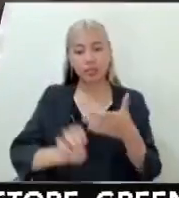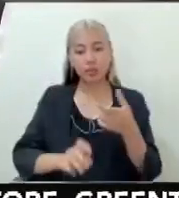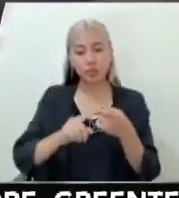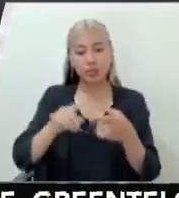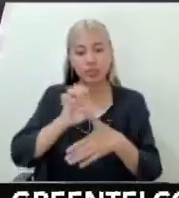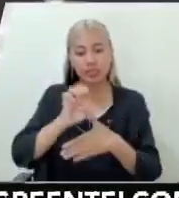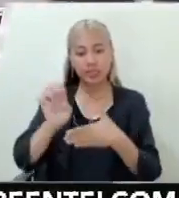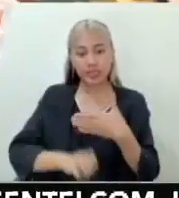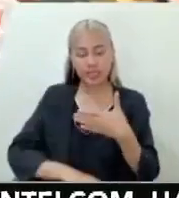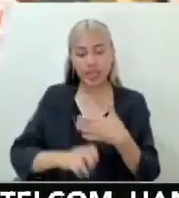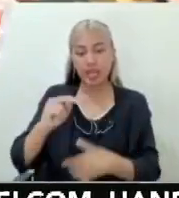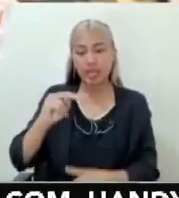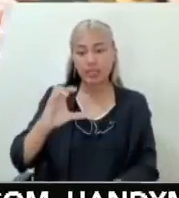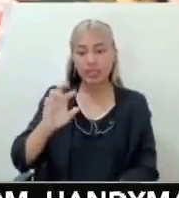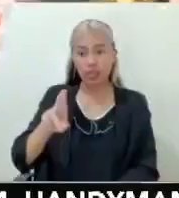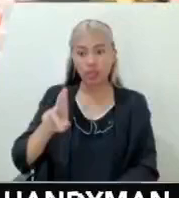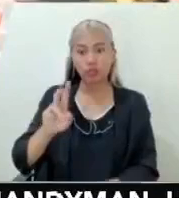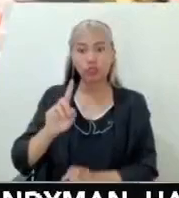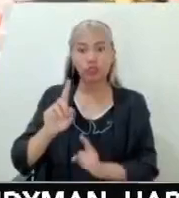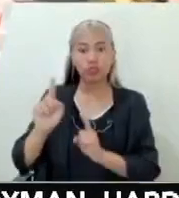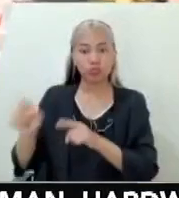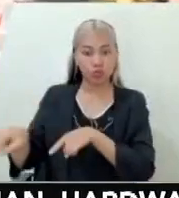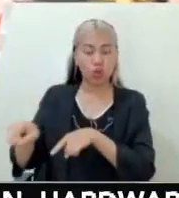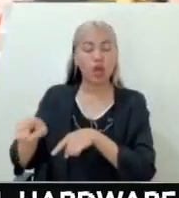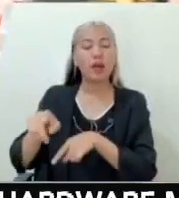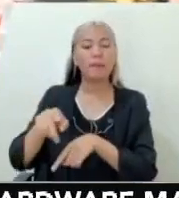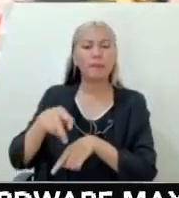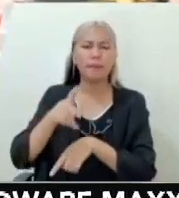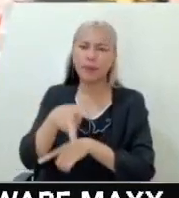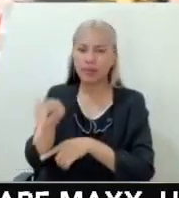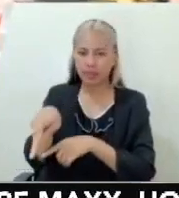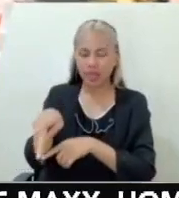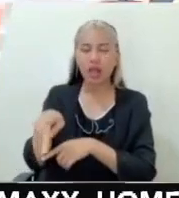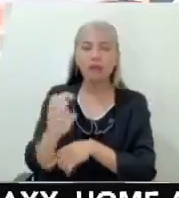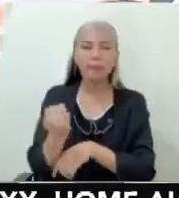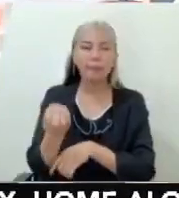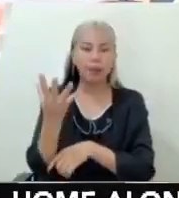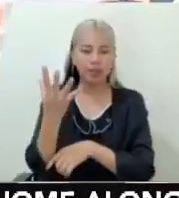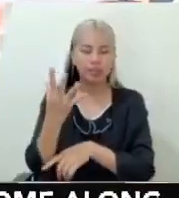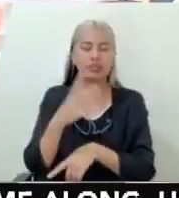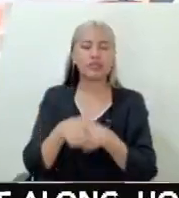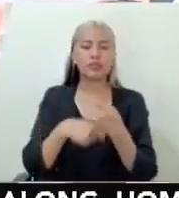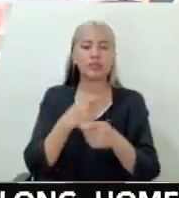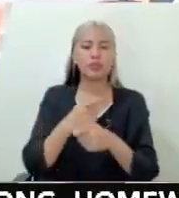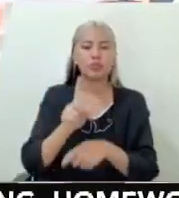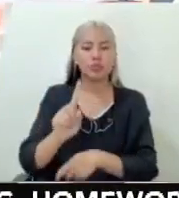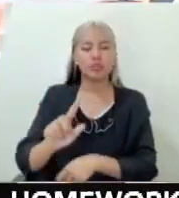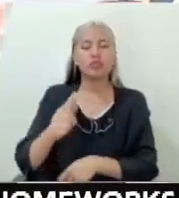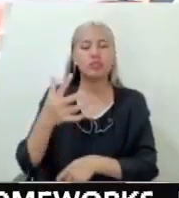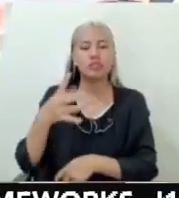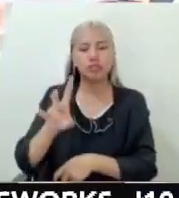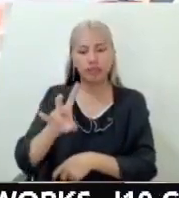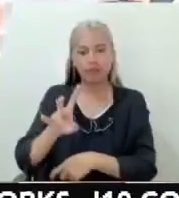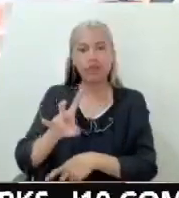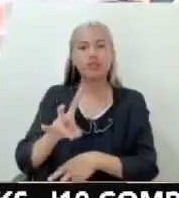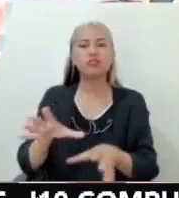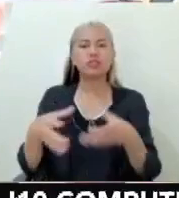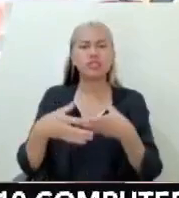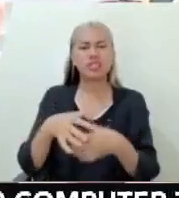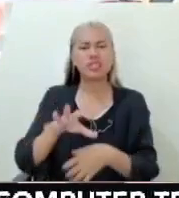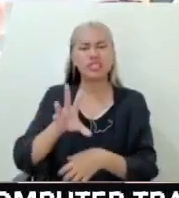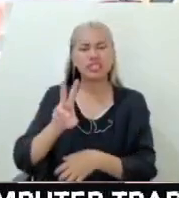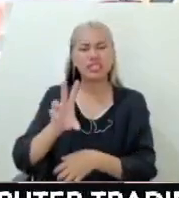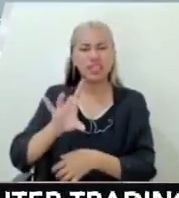Mabalacat City, 27 pesos ang dagdag para sa Class 1, 68 pesos para sa Class 2 at 81 pesos para sa Class